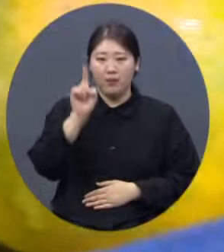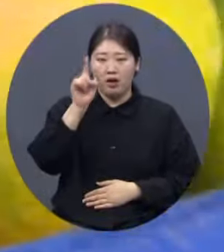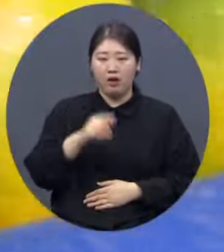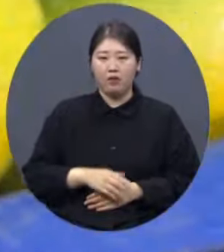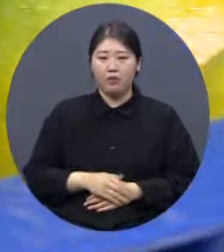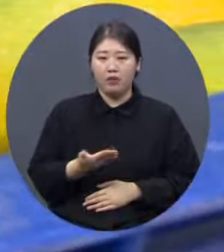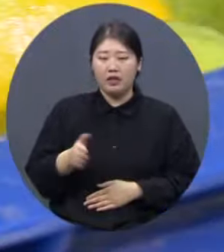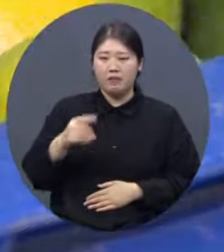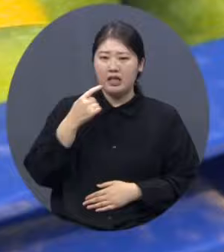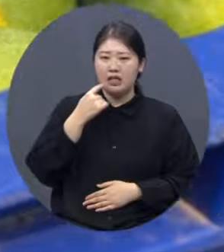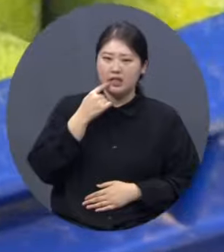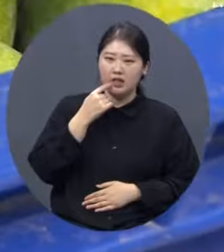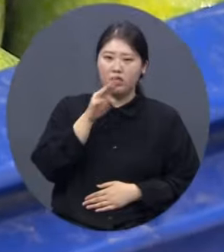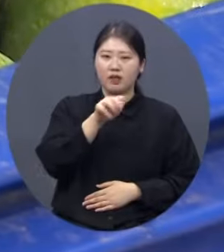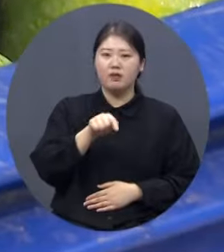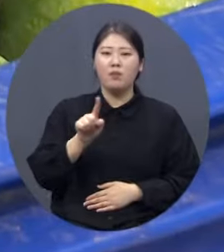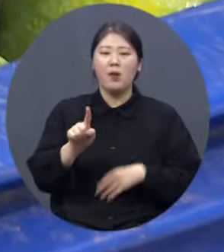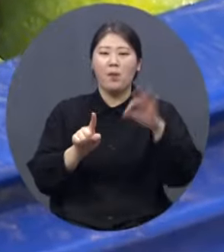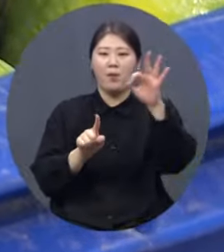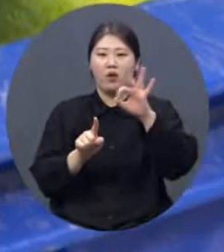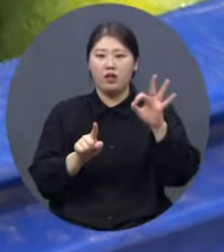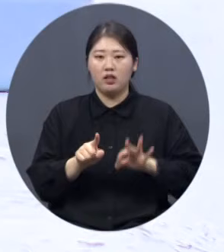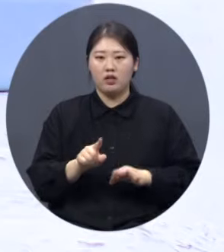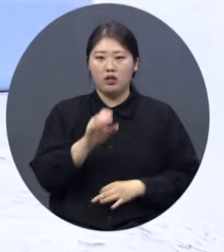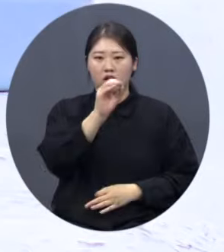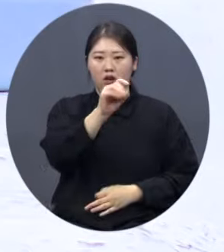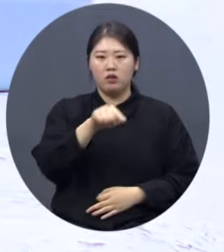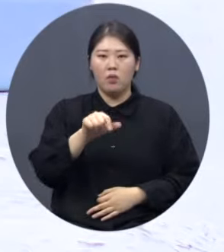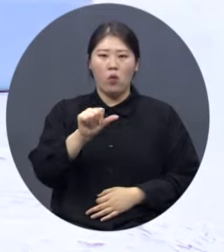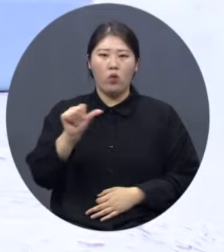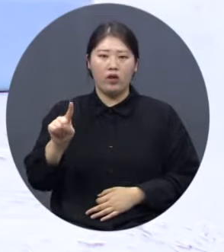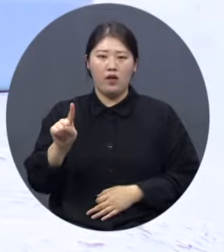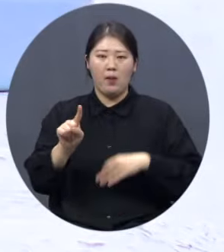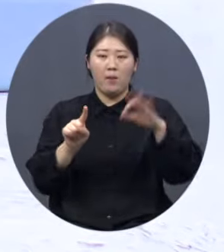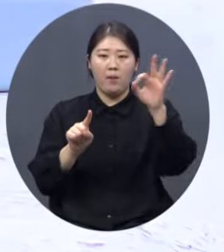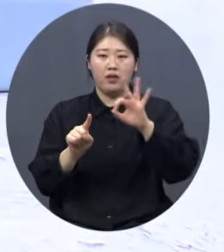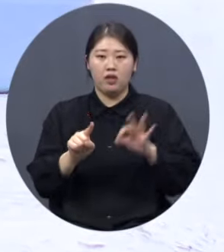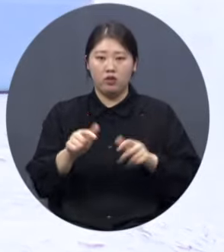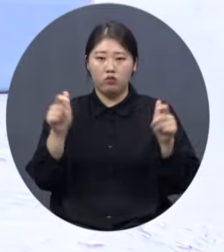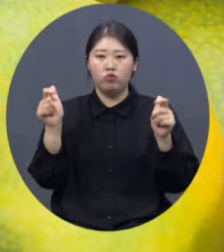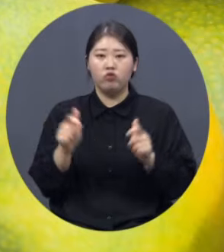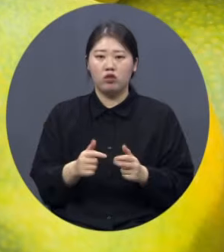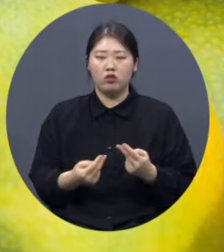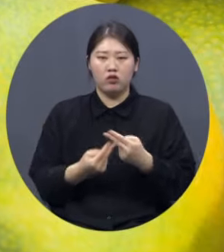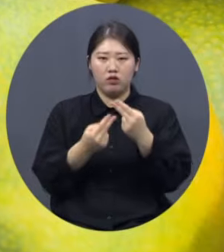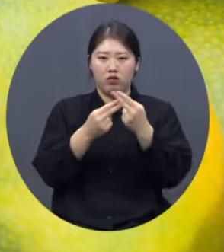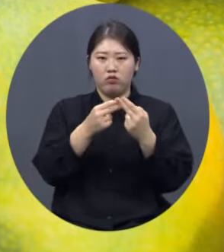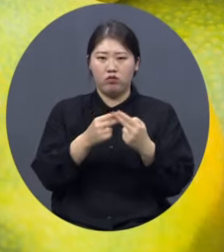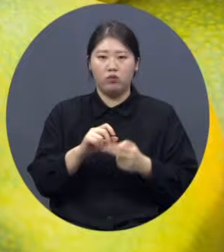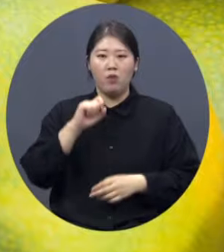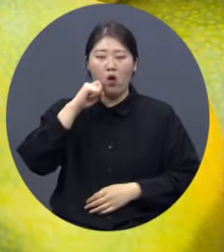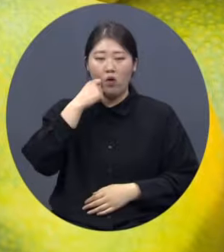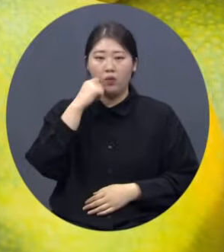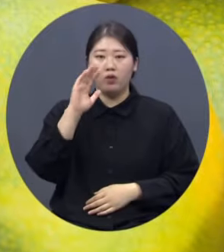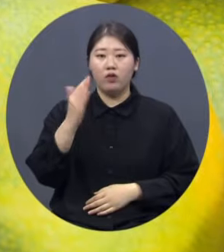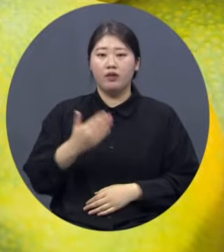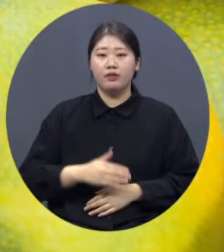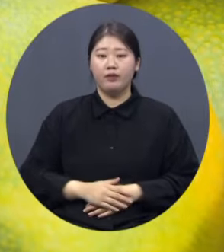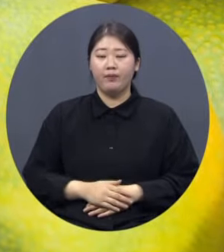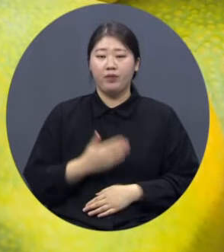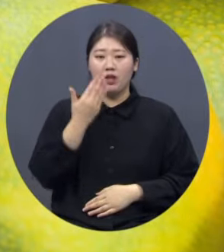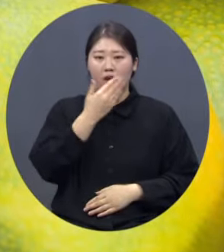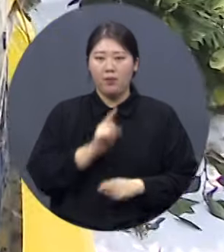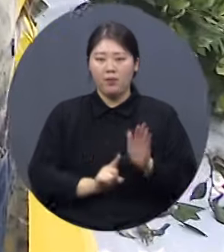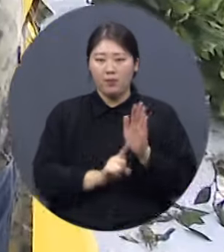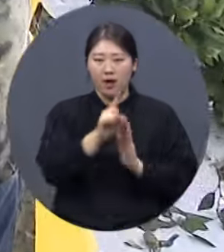함량은 3.1%로 0.51% 포인트 낮아 저장성은 떨어집니다. 이처럼 당도가 높다 보니